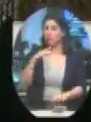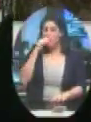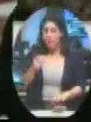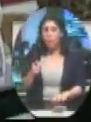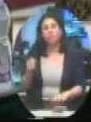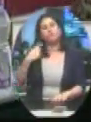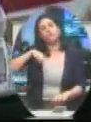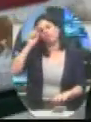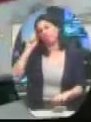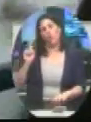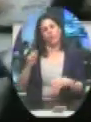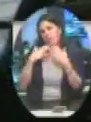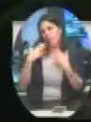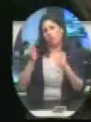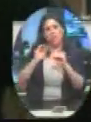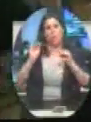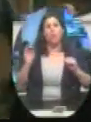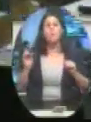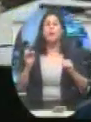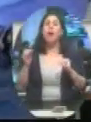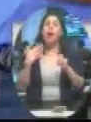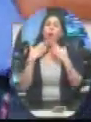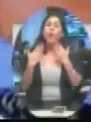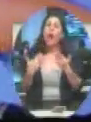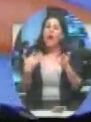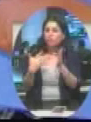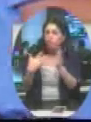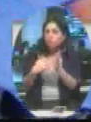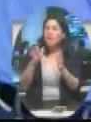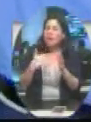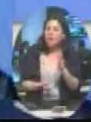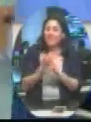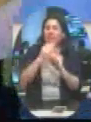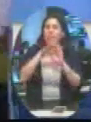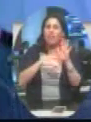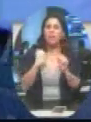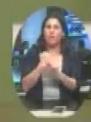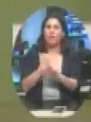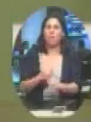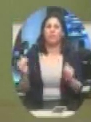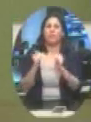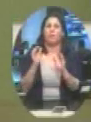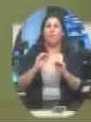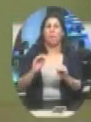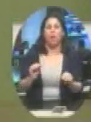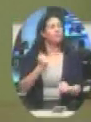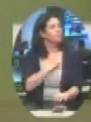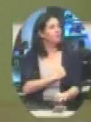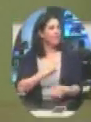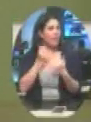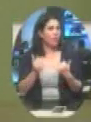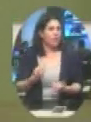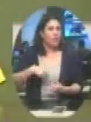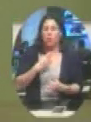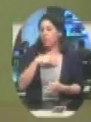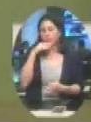איננו יודעים להוקיר את המורים וכי ההוקרה נמדדת גם ביצירת תנאי עבודה מתאימים למורים. לצערי, היום אנחנו לא